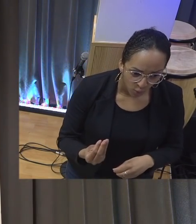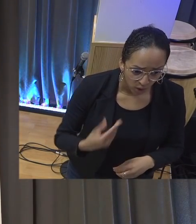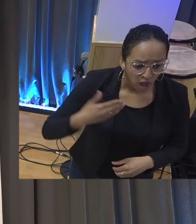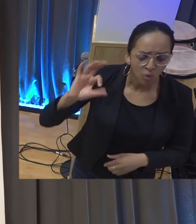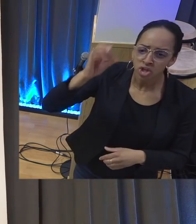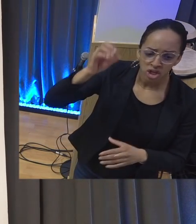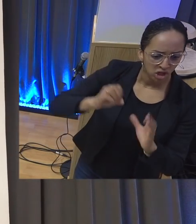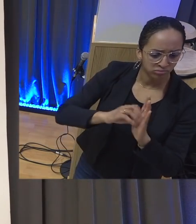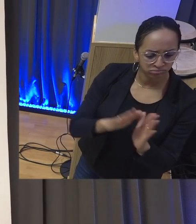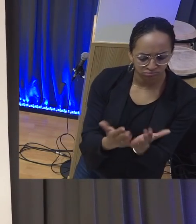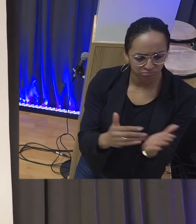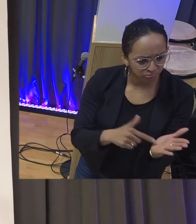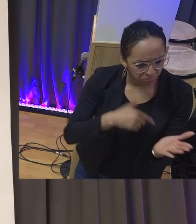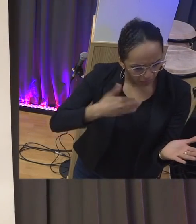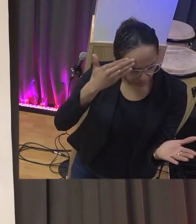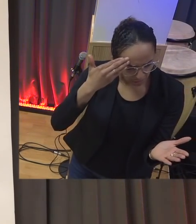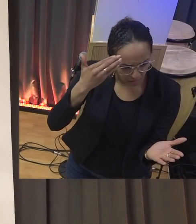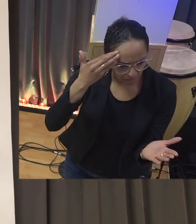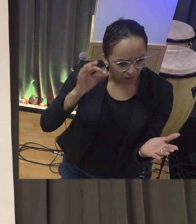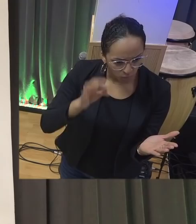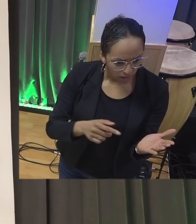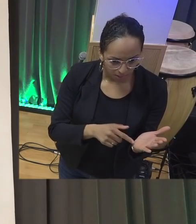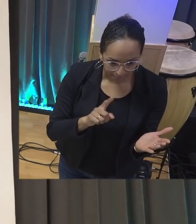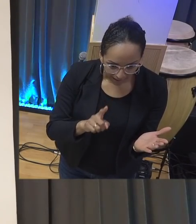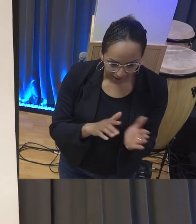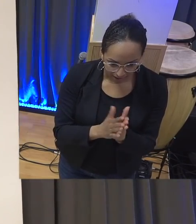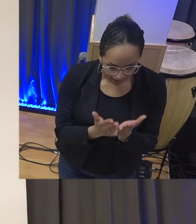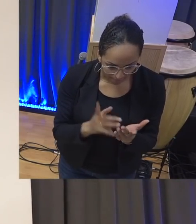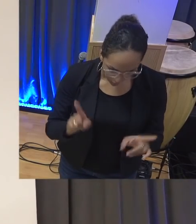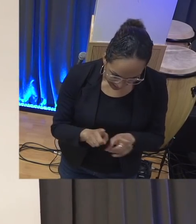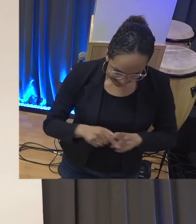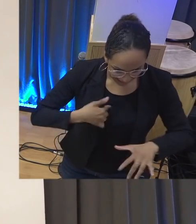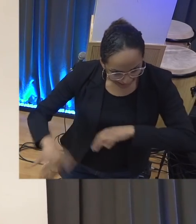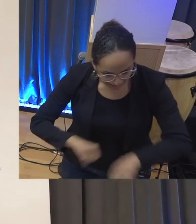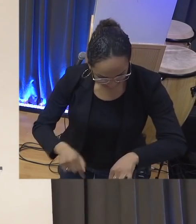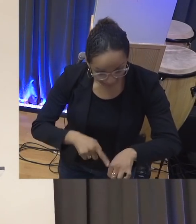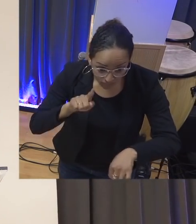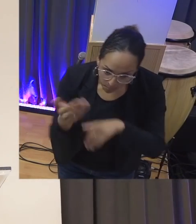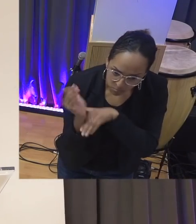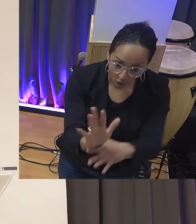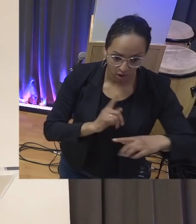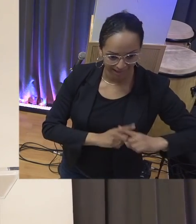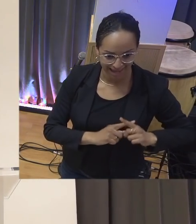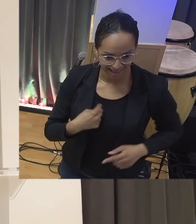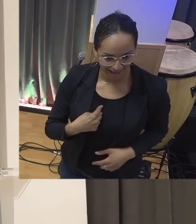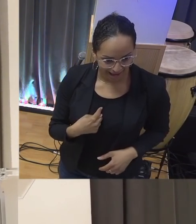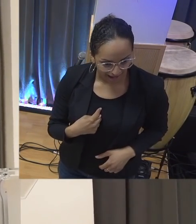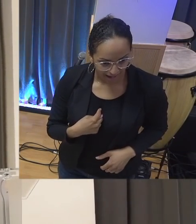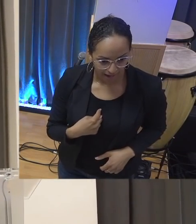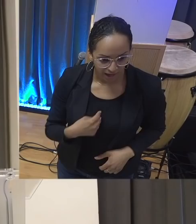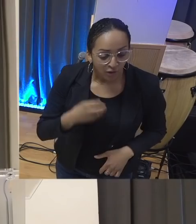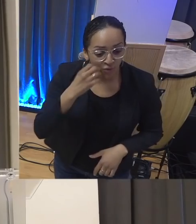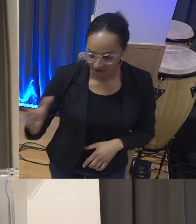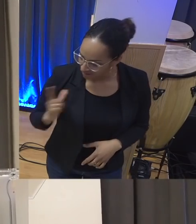de l'Évangile. Faut-il encore qu'on en vive à chaque instant, à chaque moment ? Je fais souvent les courses avec mon